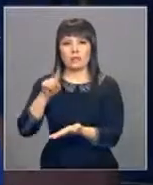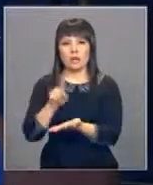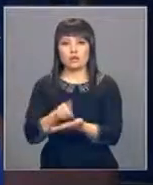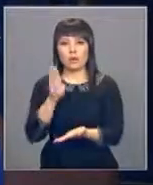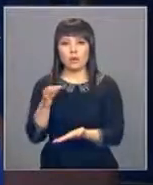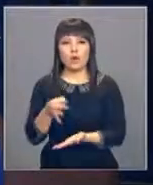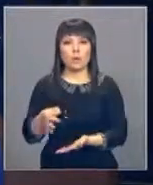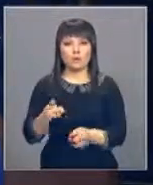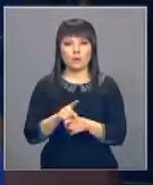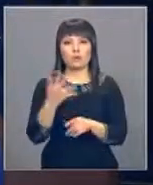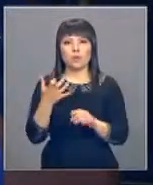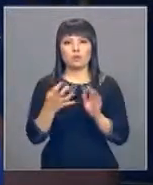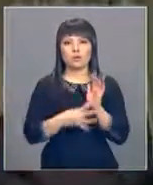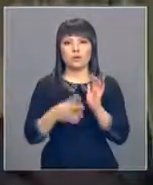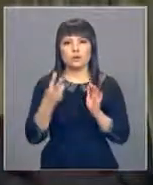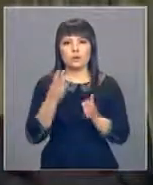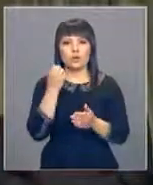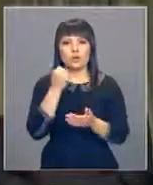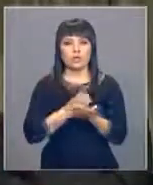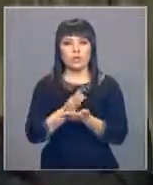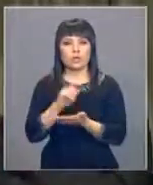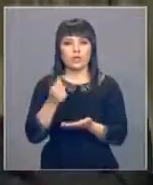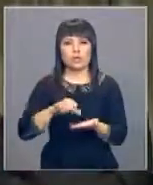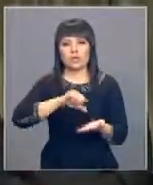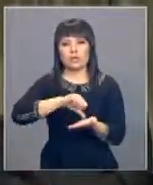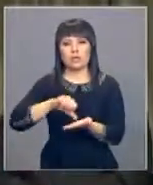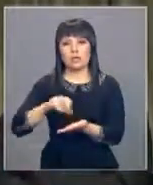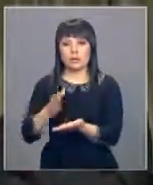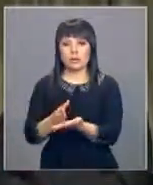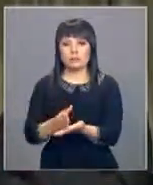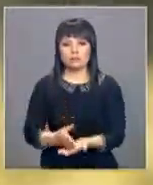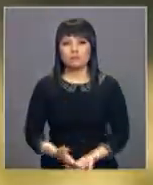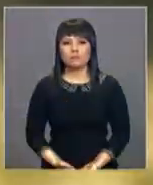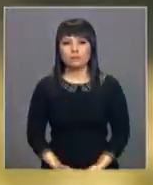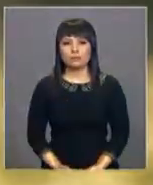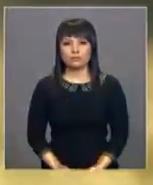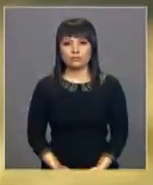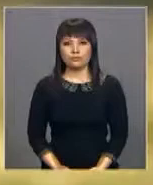облыста 594 соғыс ардагер тұрады.